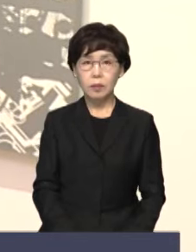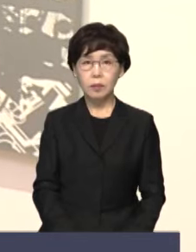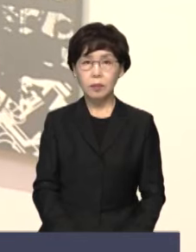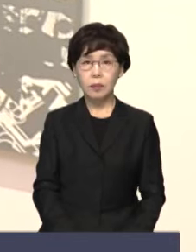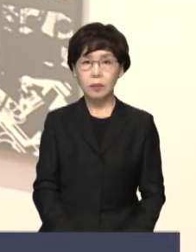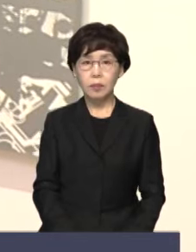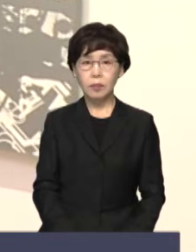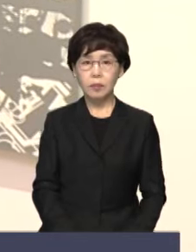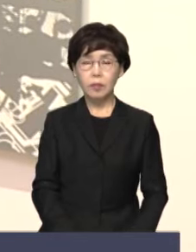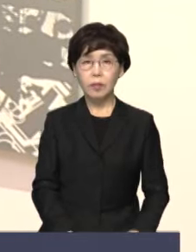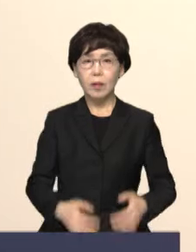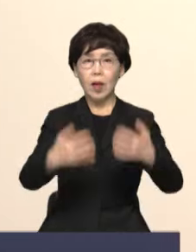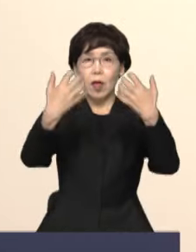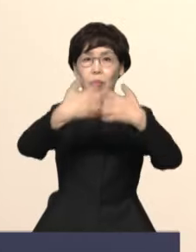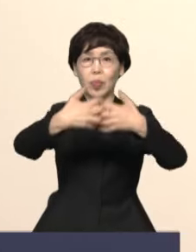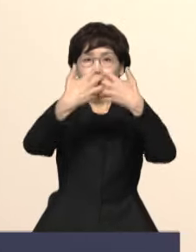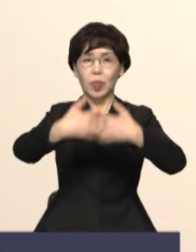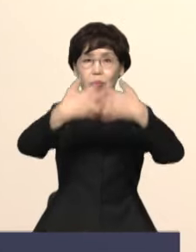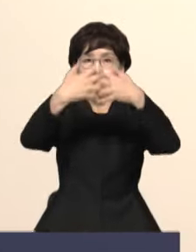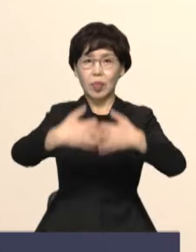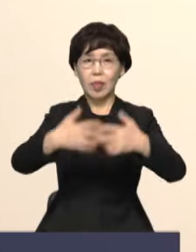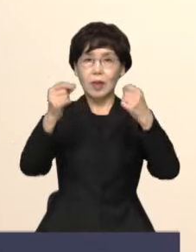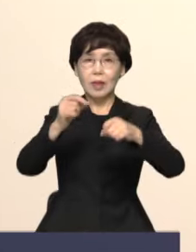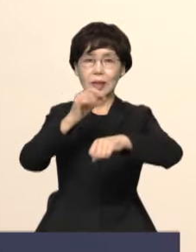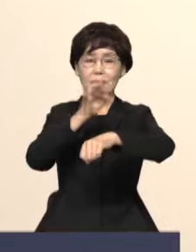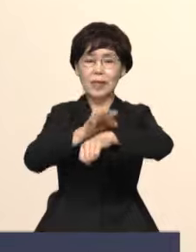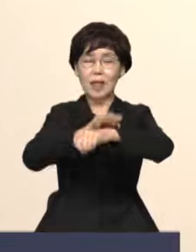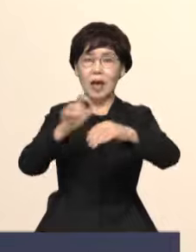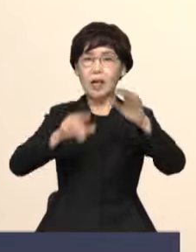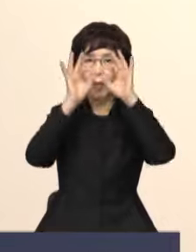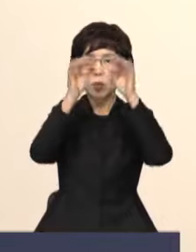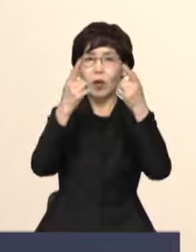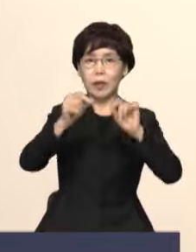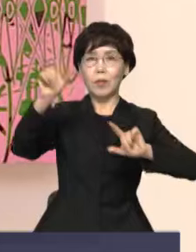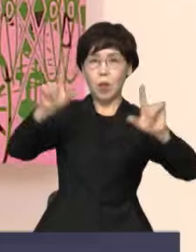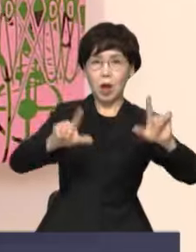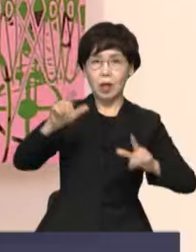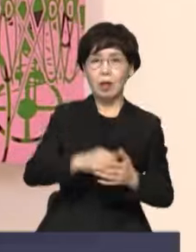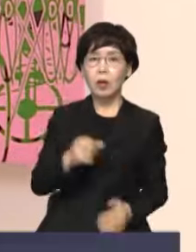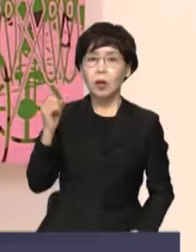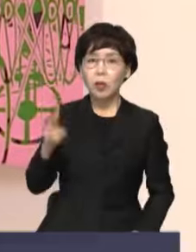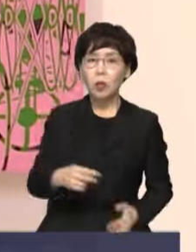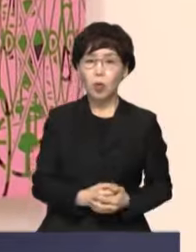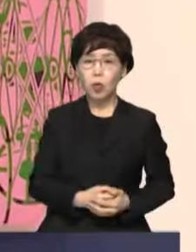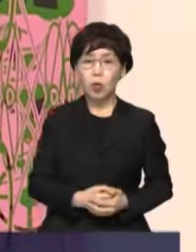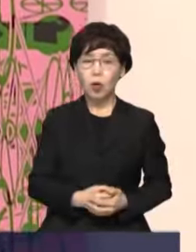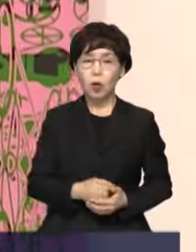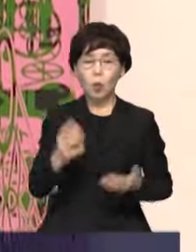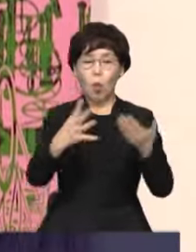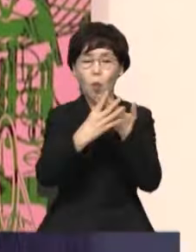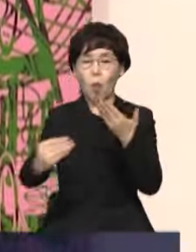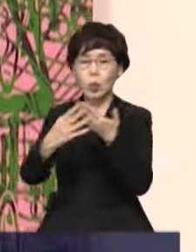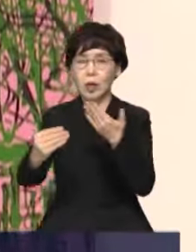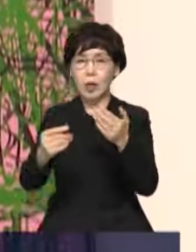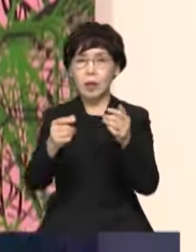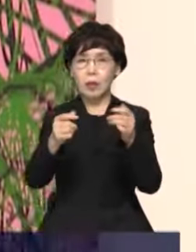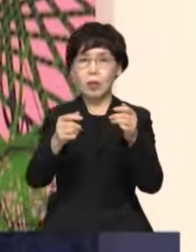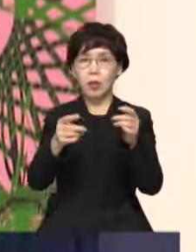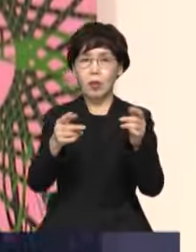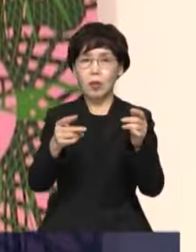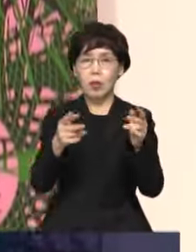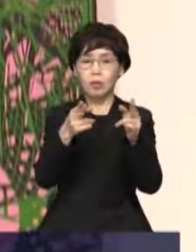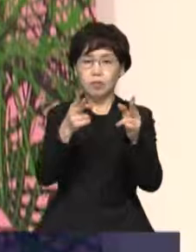톱니바퀴가 맞물려 돌아가는 시계 내부를 들여다보는 듯한 기하학적 무늬와 마치 복사에 붙여넣기 한 듯